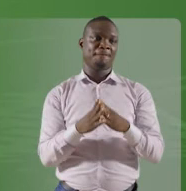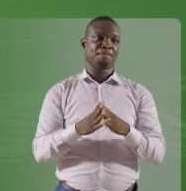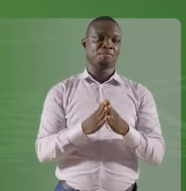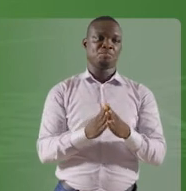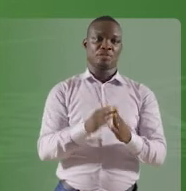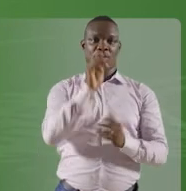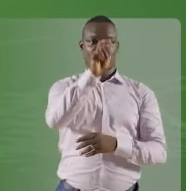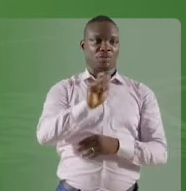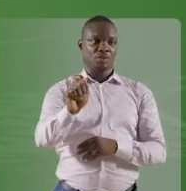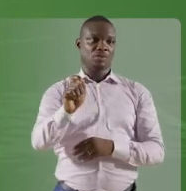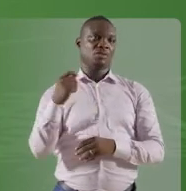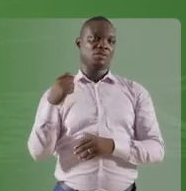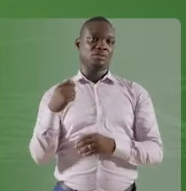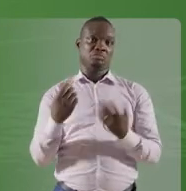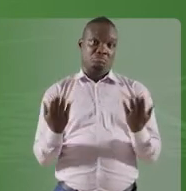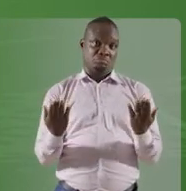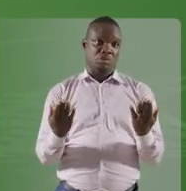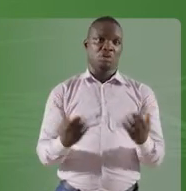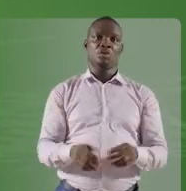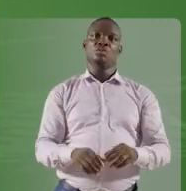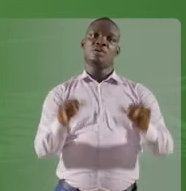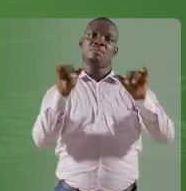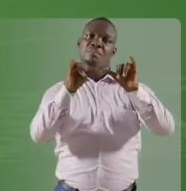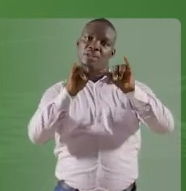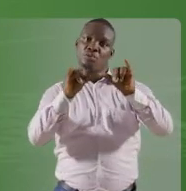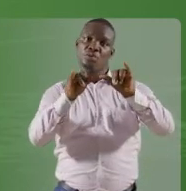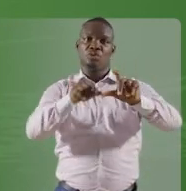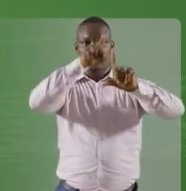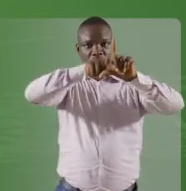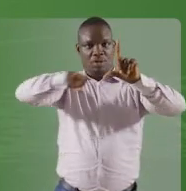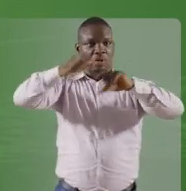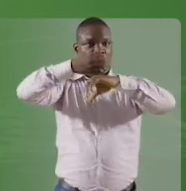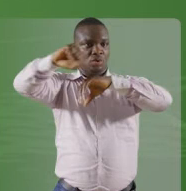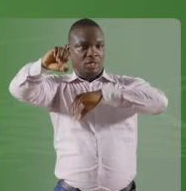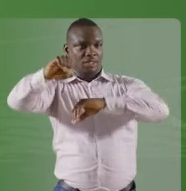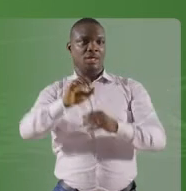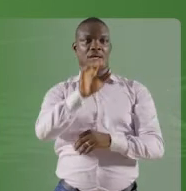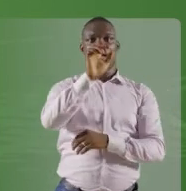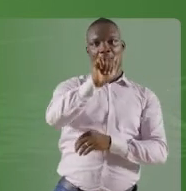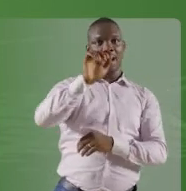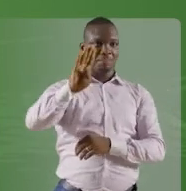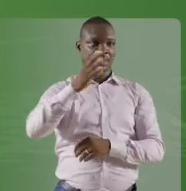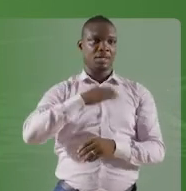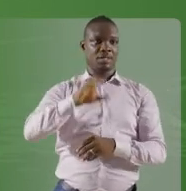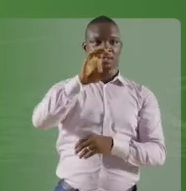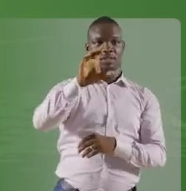Et donc, une mesure de l'angle orienté ABCD est égale à pi sur 2, va